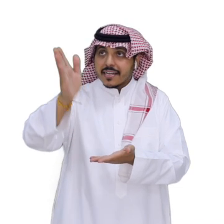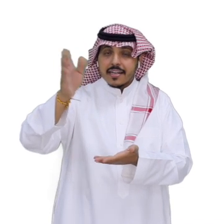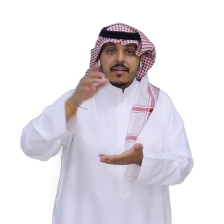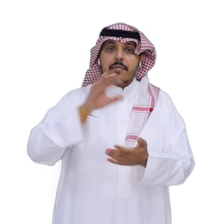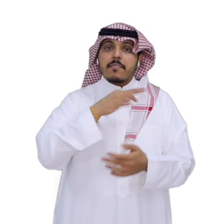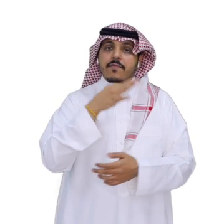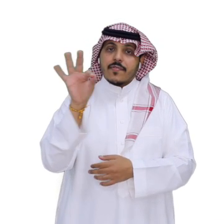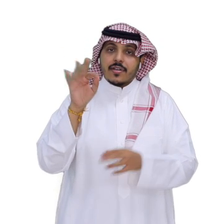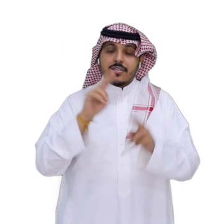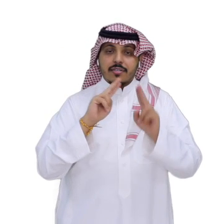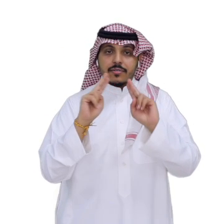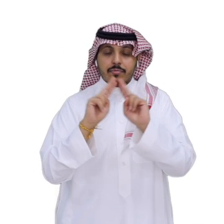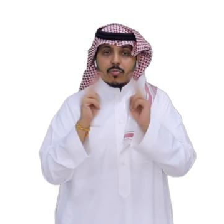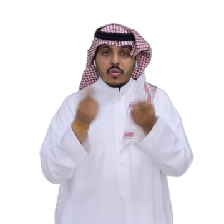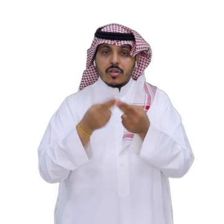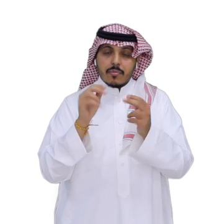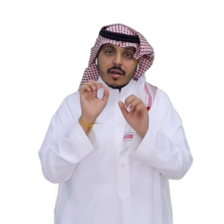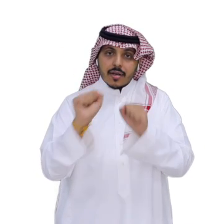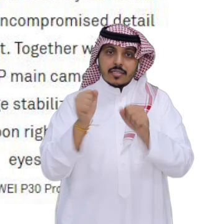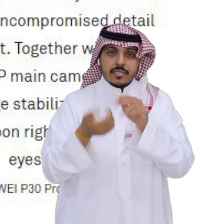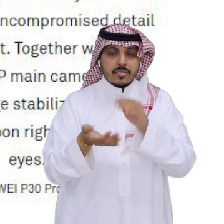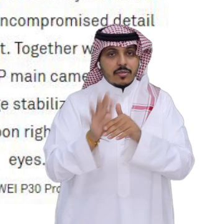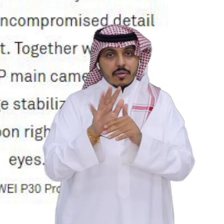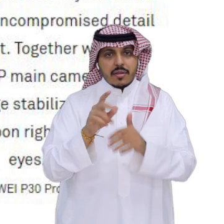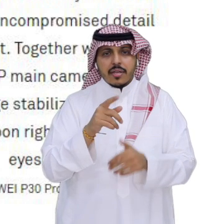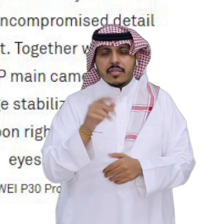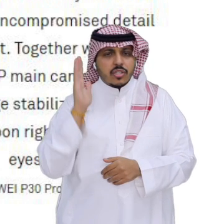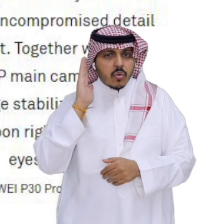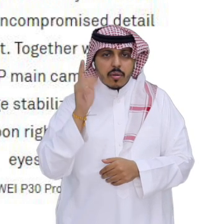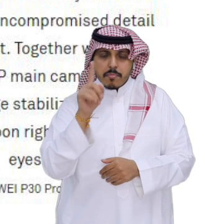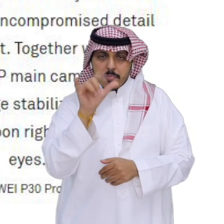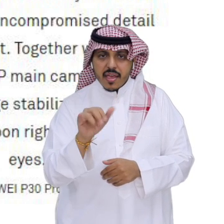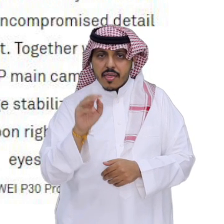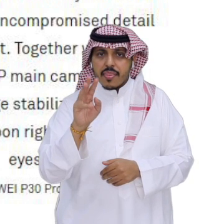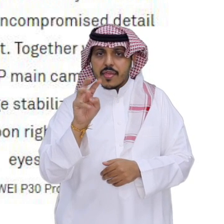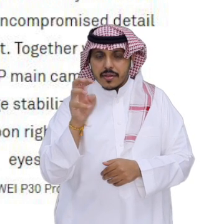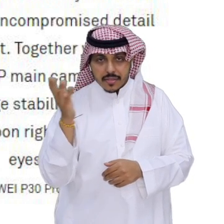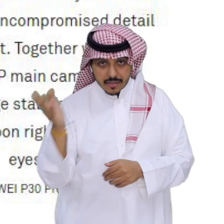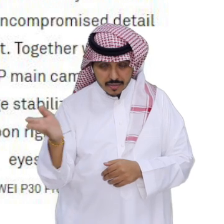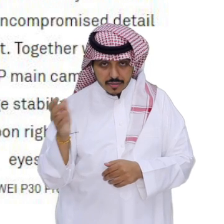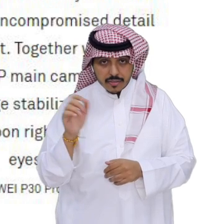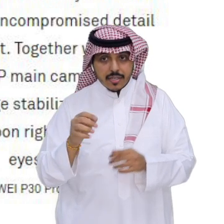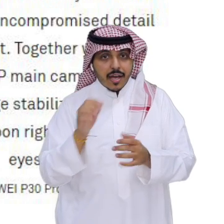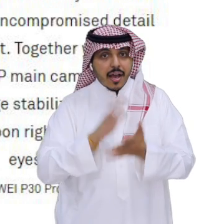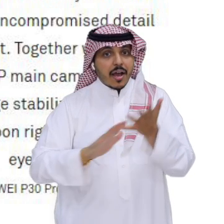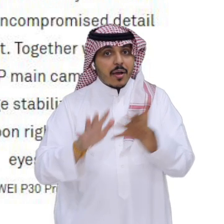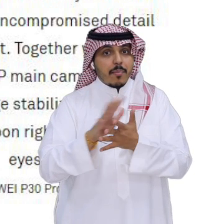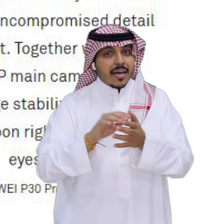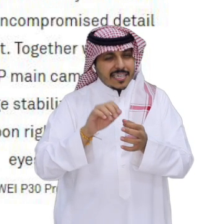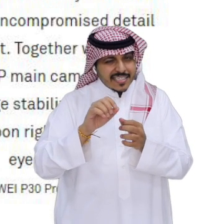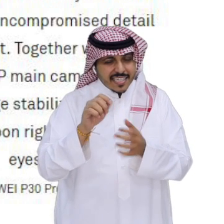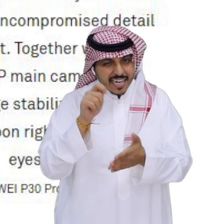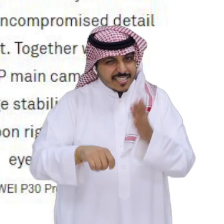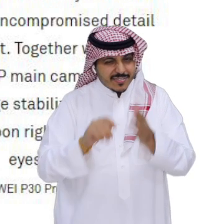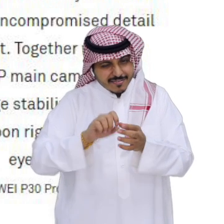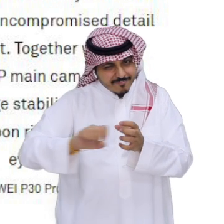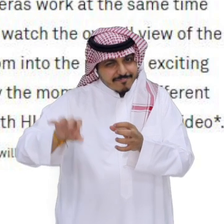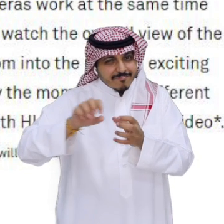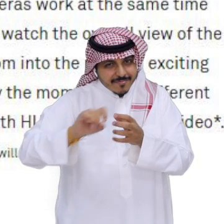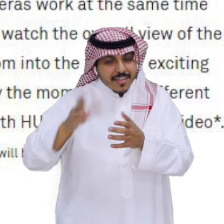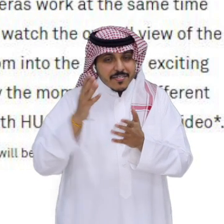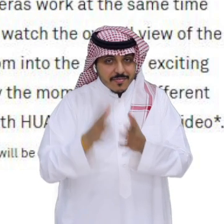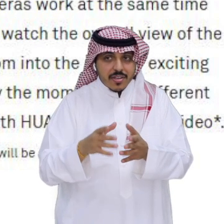إلى باريس لتغطية مؤتمر P30 والP30 Pro، السلسلة نفسها اللي فيها أشياء كثير واعدة وتم تسريب كثير من